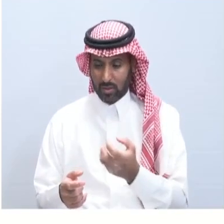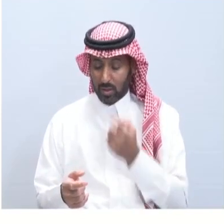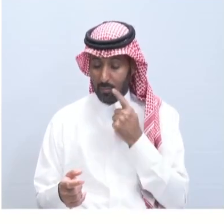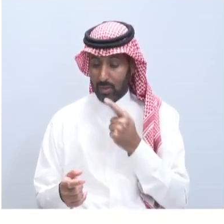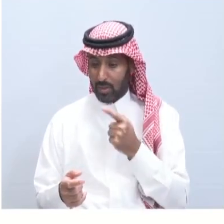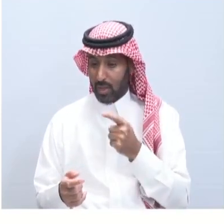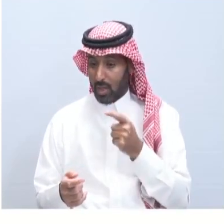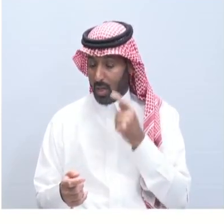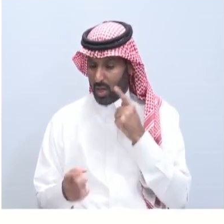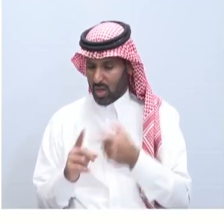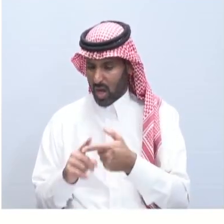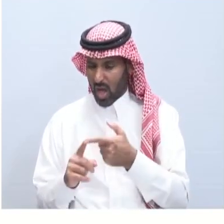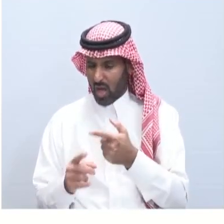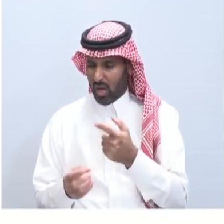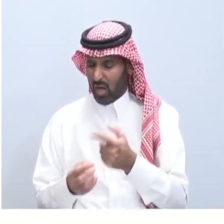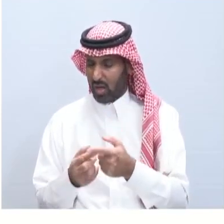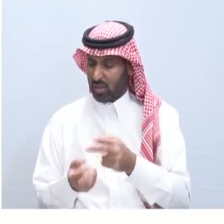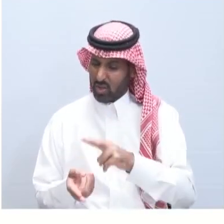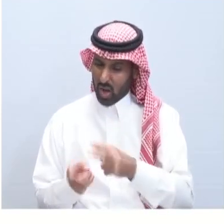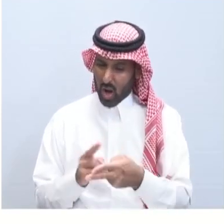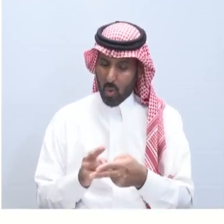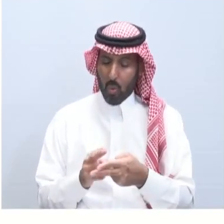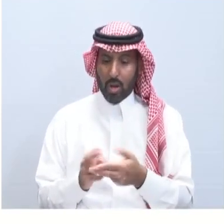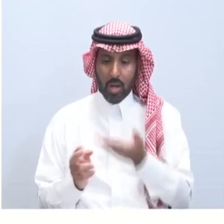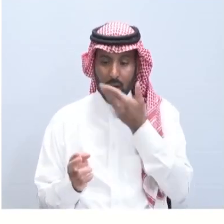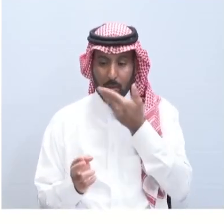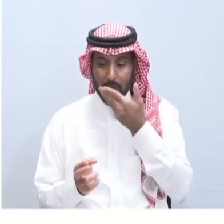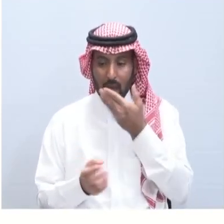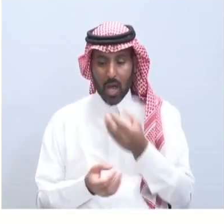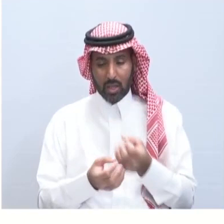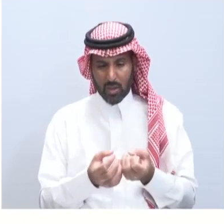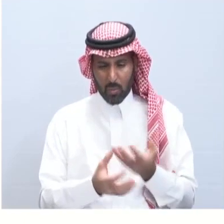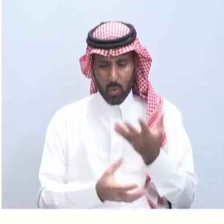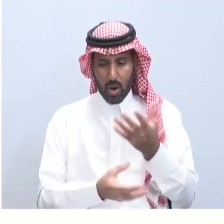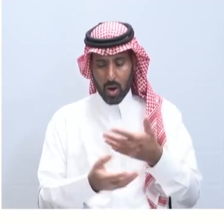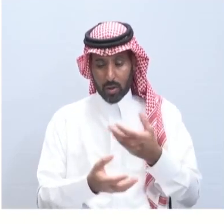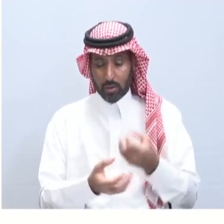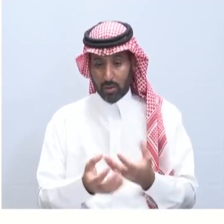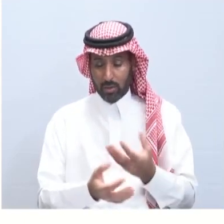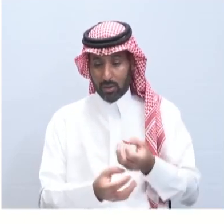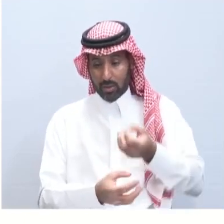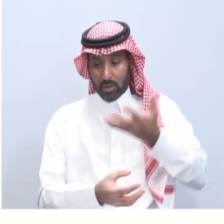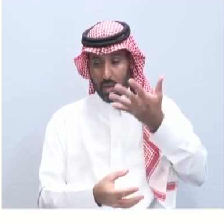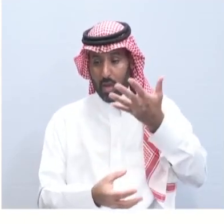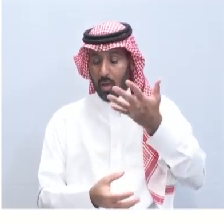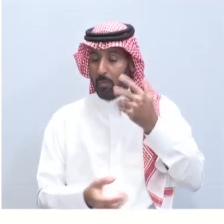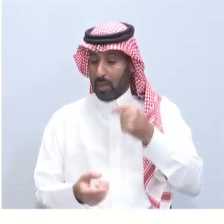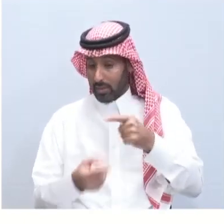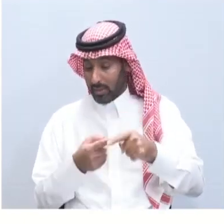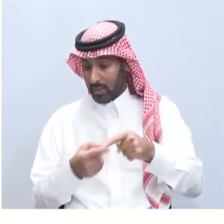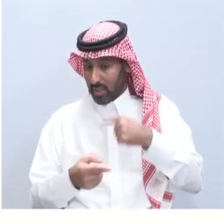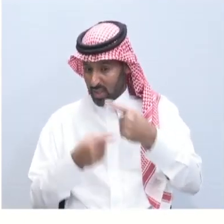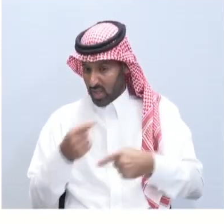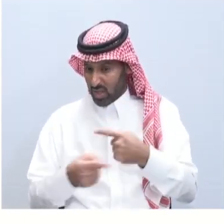المياه الى بخار ثم يعمل ضغط البخار على تشغيل وولد الكهرباء